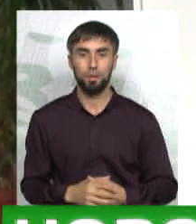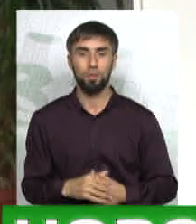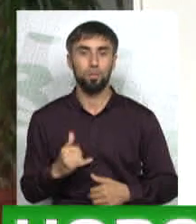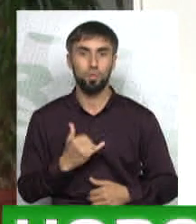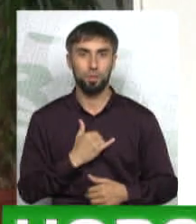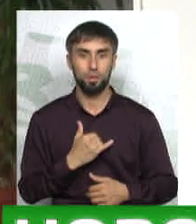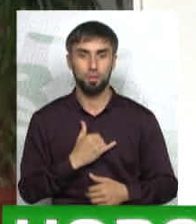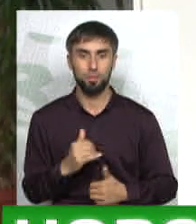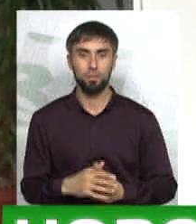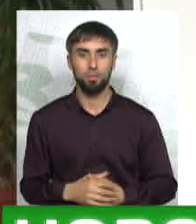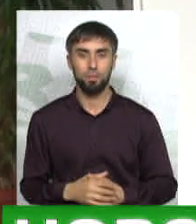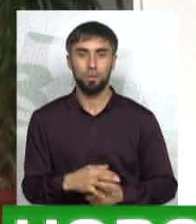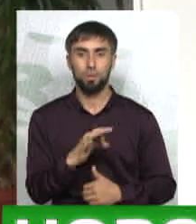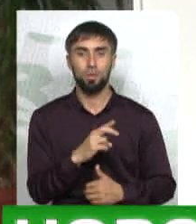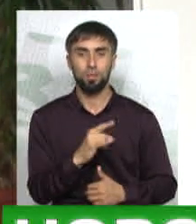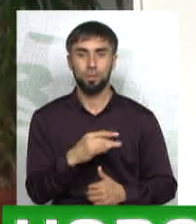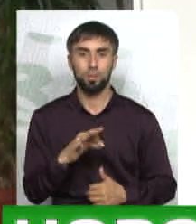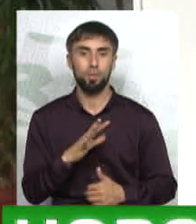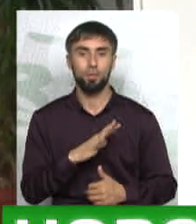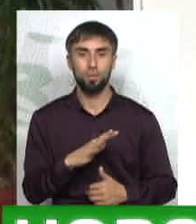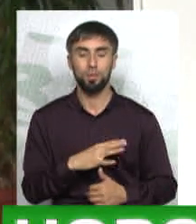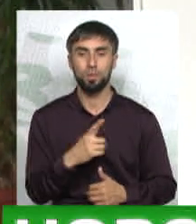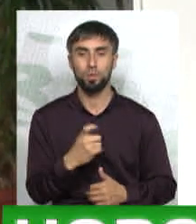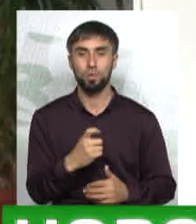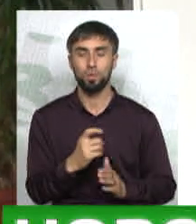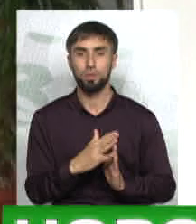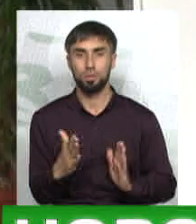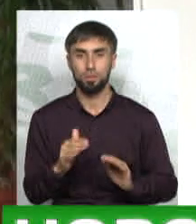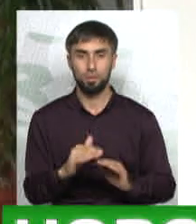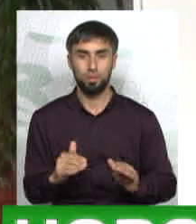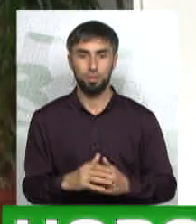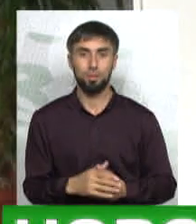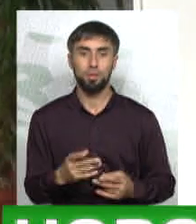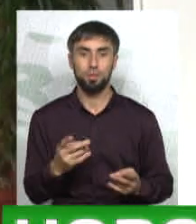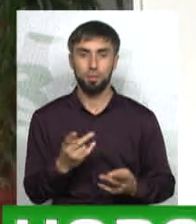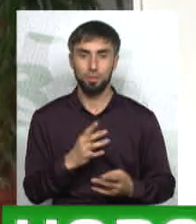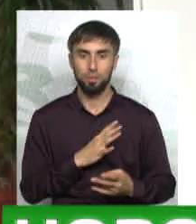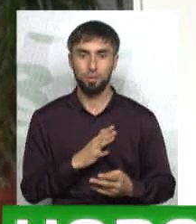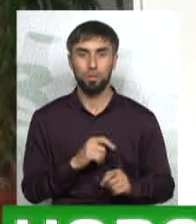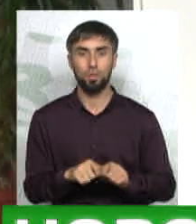нас обычно бывает 100 с лишним детей. Приходится